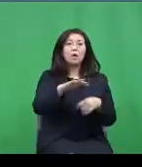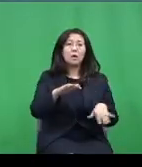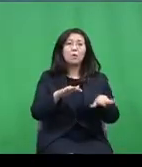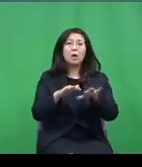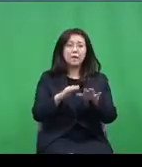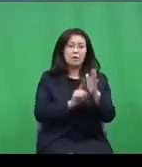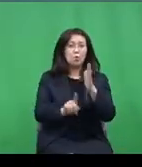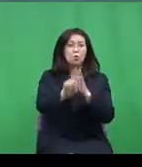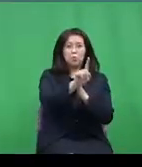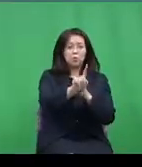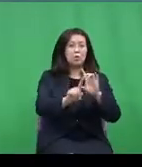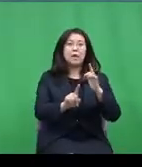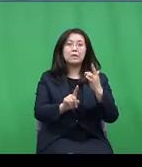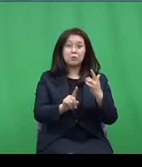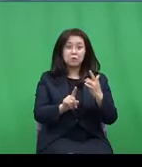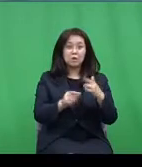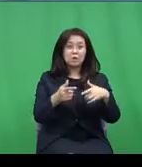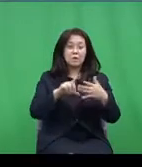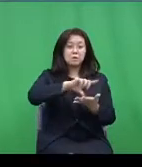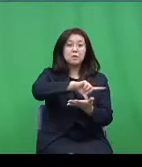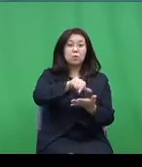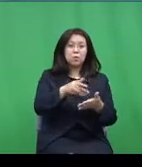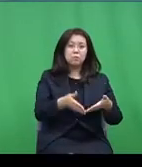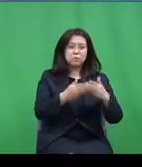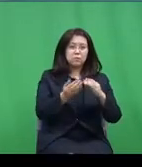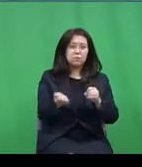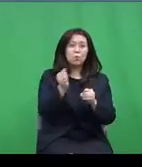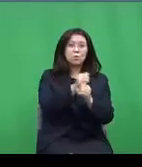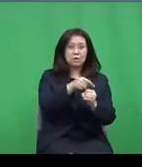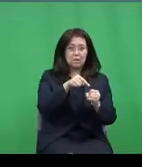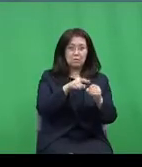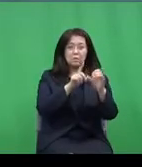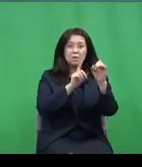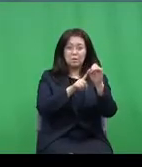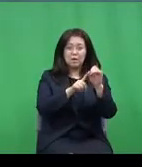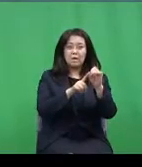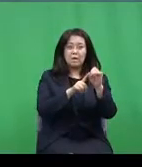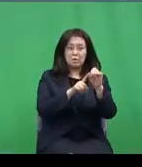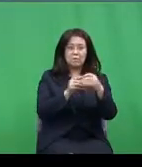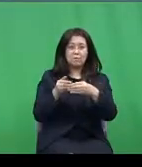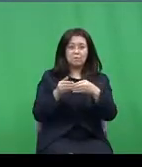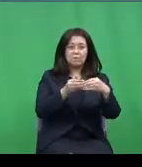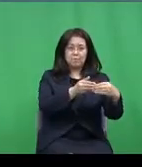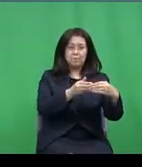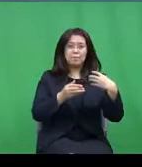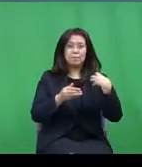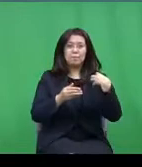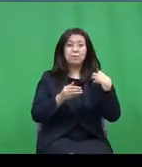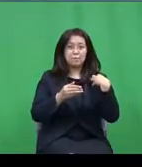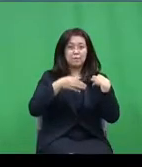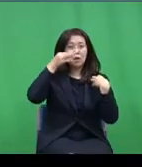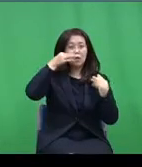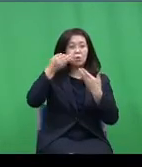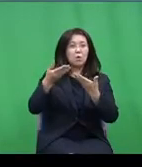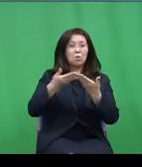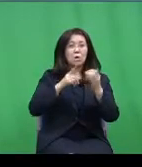ではなくて、むしろ私はそういう意味では地方創生のある意味ではフロントランナーとしてね、評価